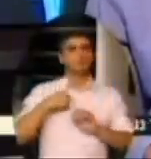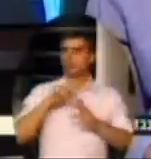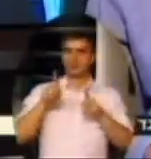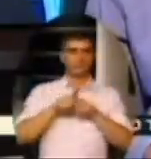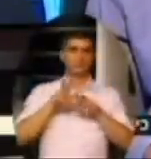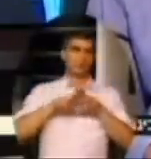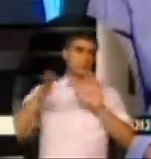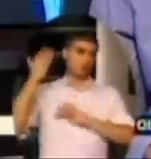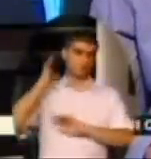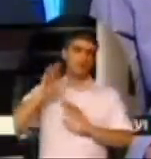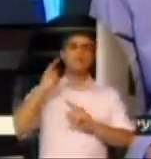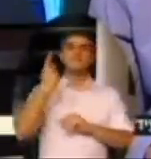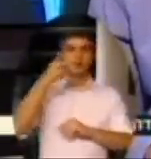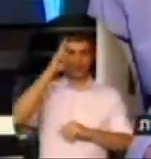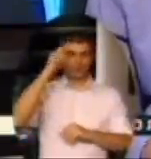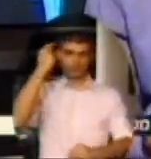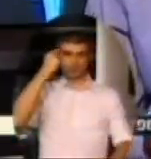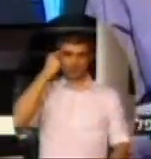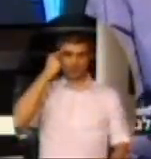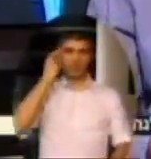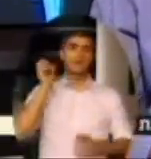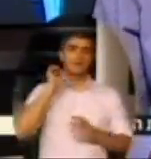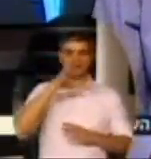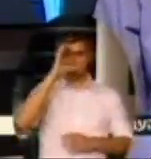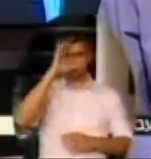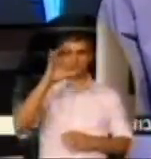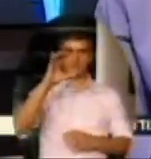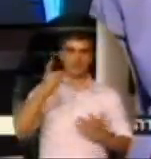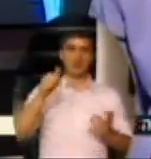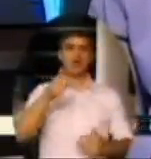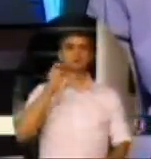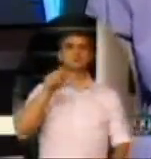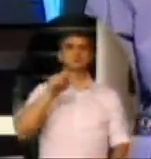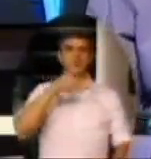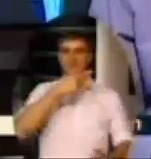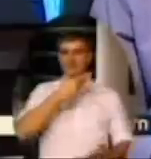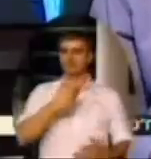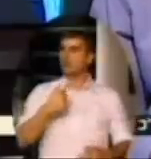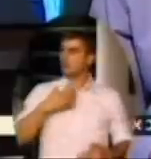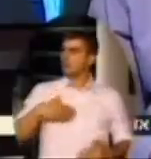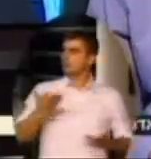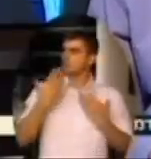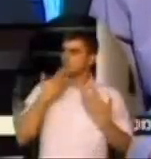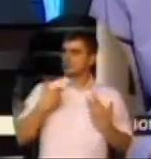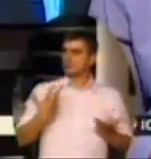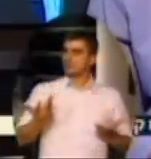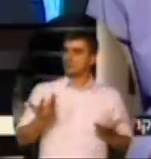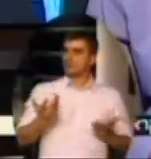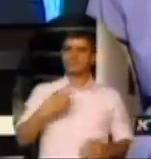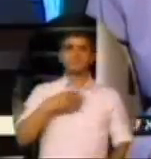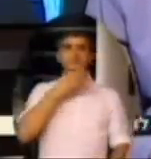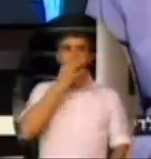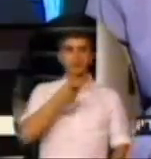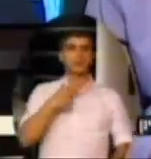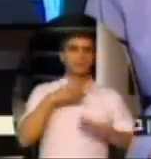נמצאים בסרט ההוא וכל ליכודניק יודע את זה מגיע גם לצופי רוץ לא זהו אז היינו רוצים שתפוס חננו שאלה